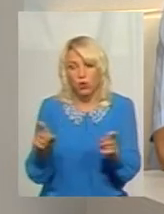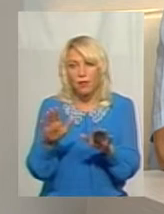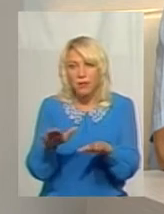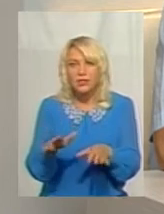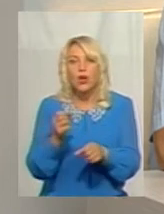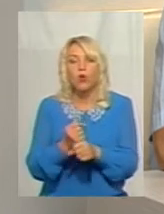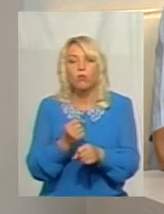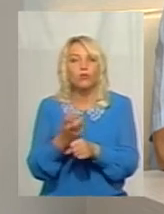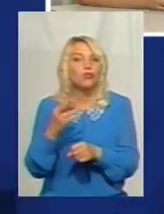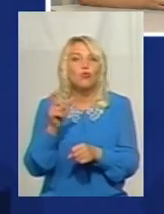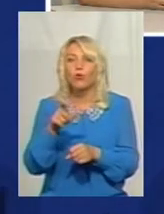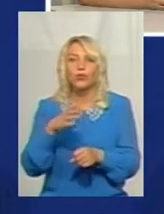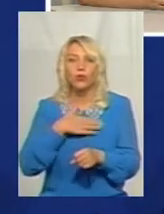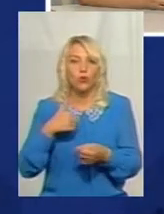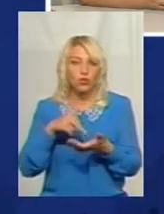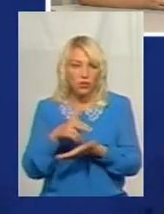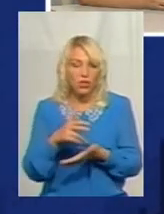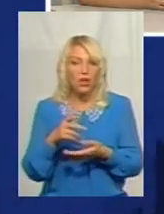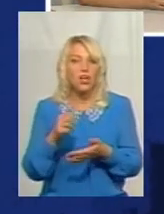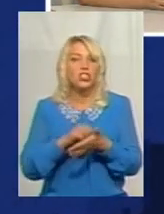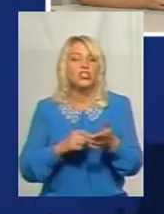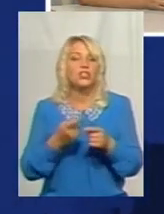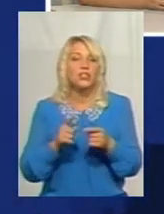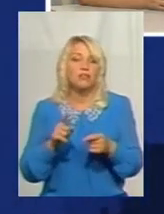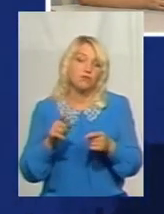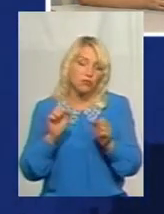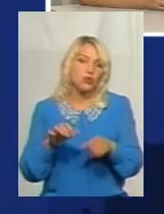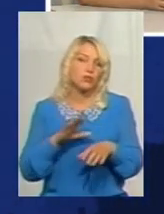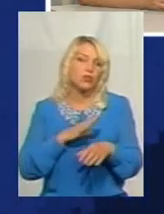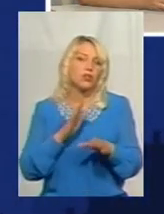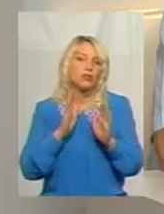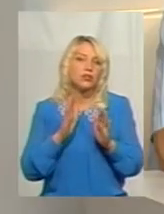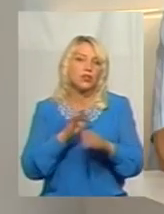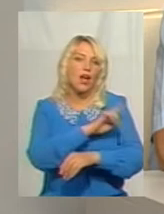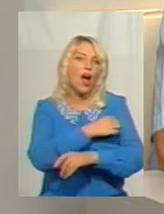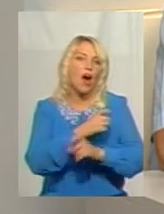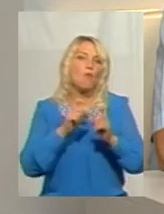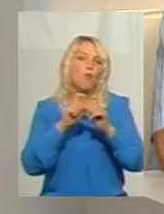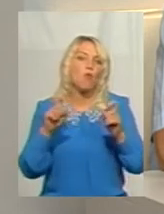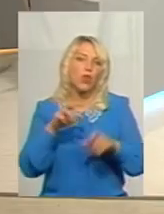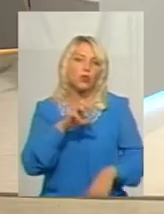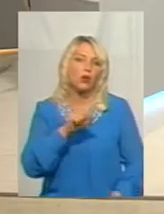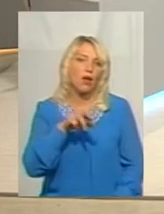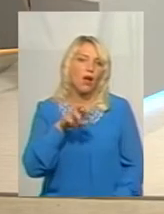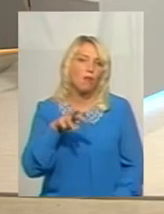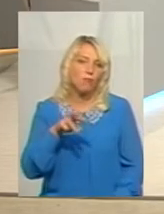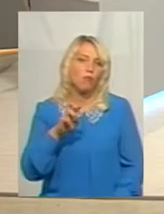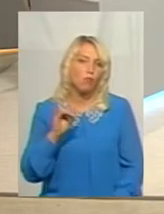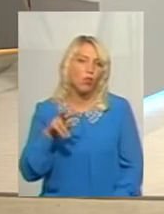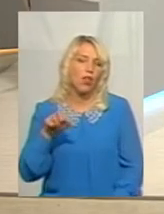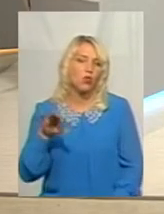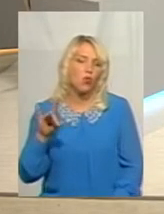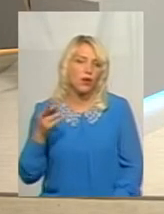туди і хочуть йти. Через те, скоріш за все, що вакцинацію ми будемо робити тільки в амбулаторії. Дякую. І ще маємо запитання із